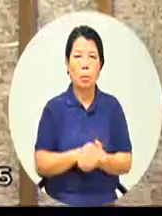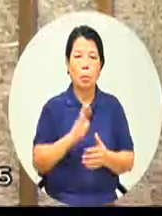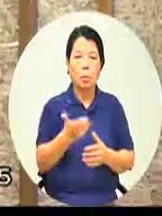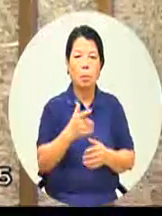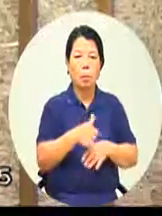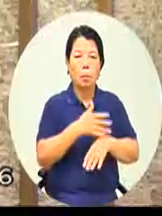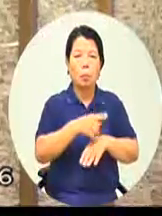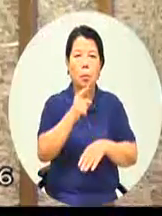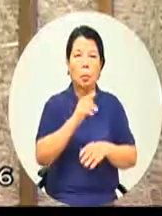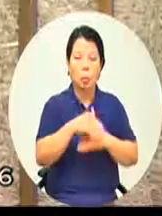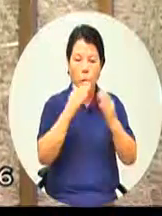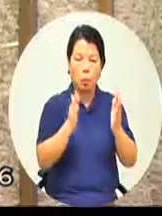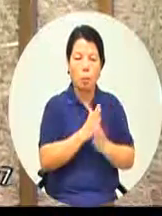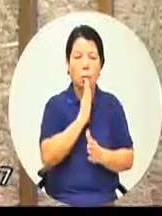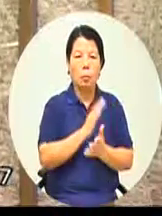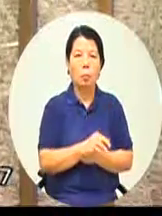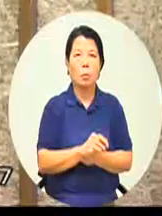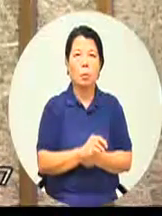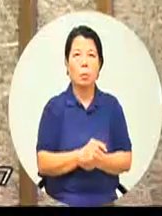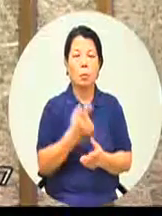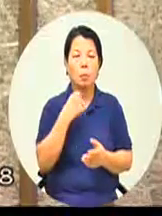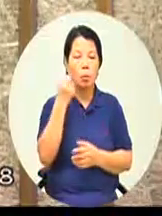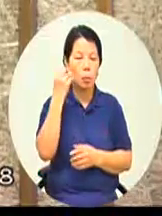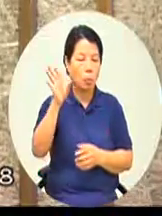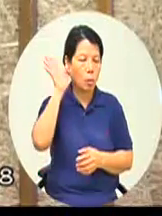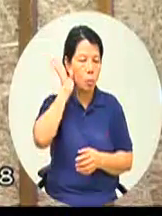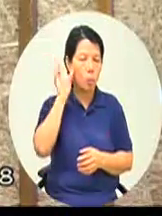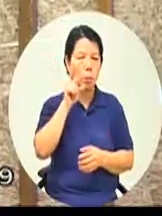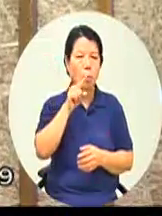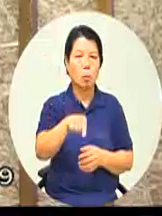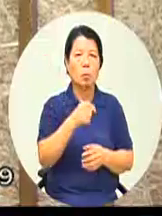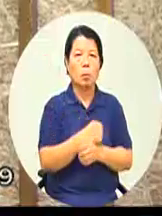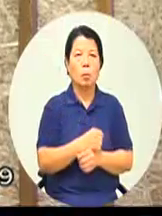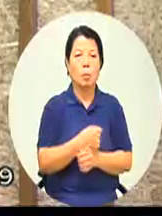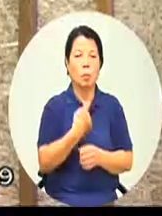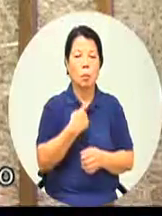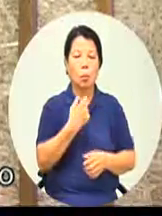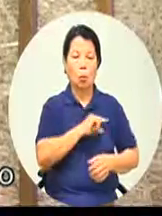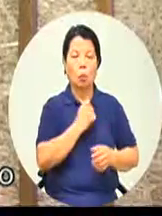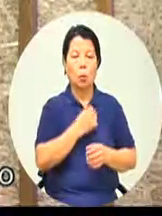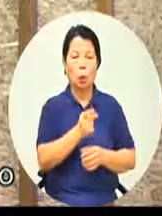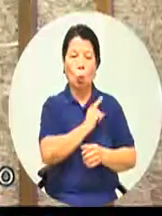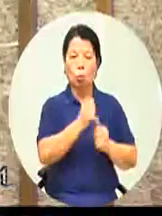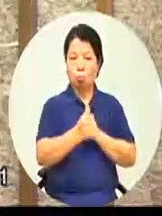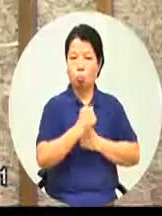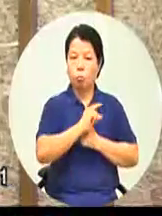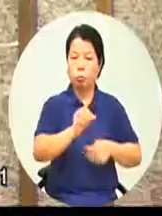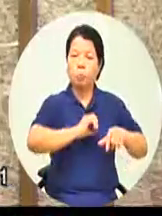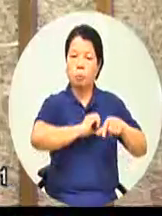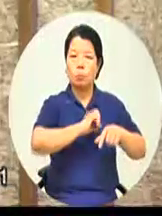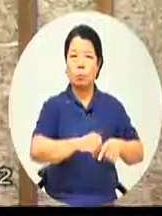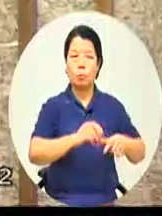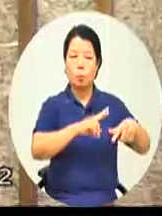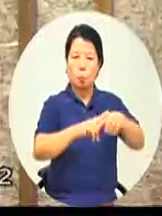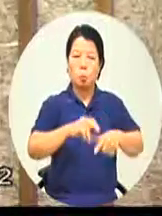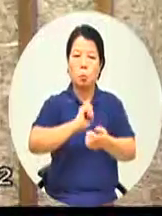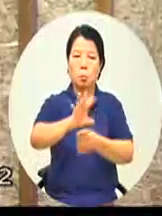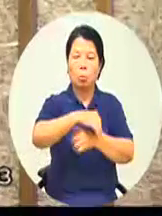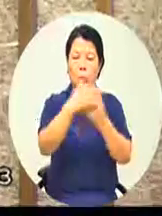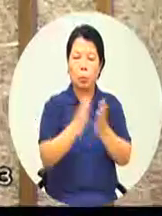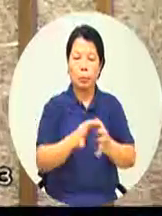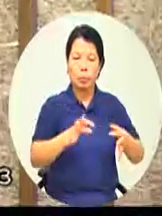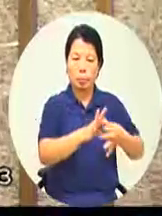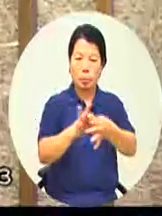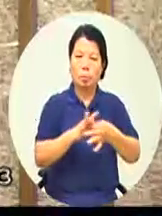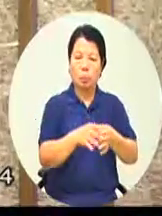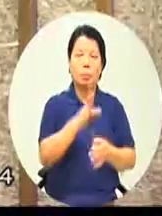会说呢全部都是靠新闻局的这个观光行销啦，我们这是最主要主政，而且它这个连结性还是